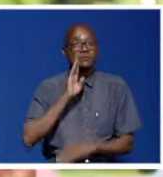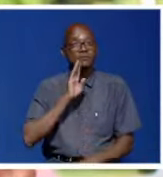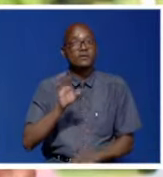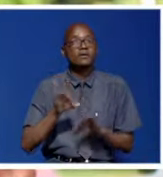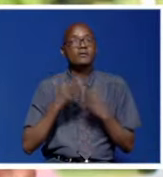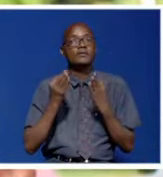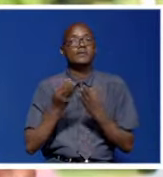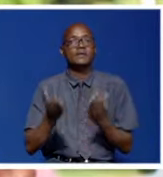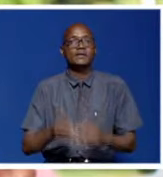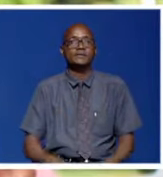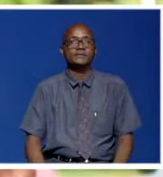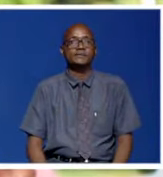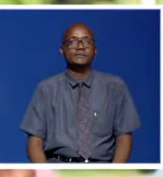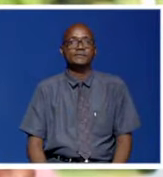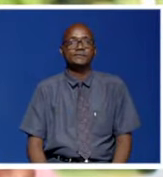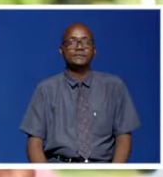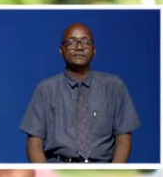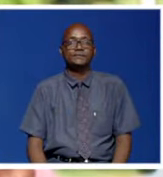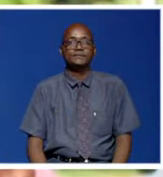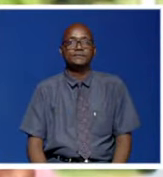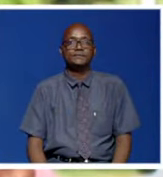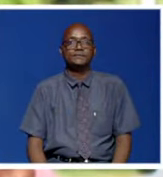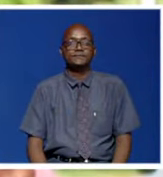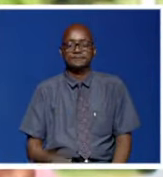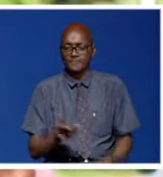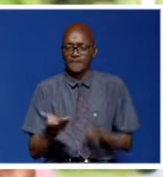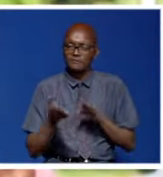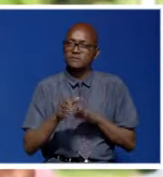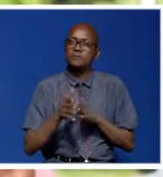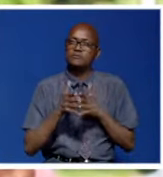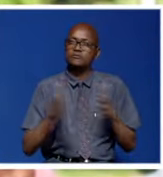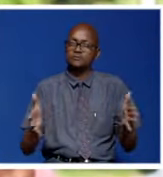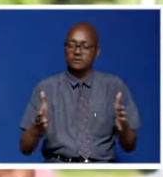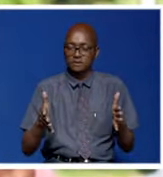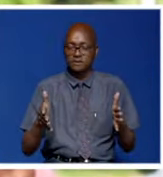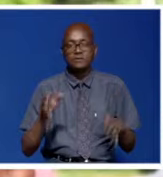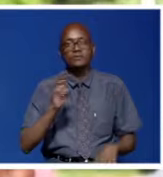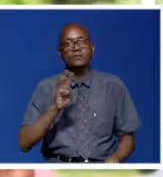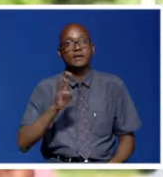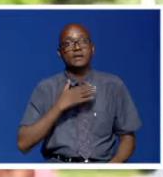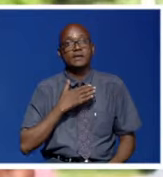Ni msiba mkubwa kwa wilaya yetu ambao wamepoteza maisha